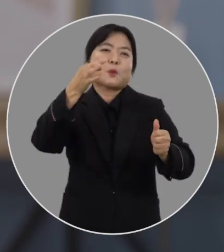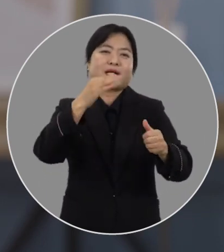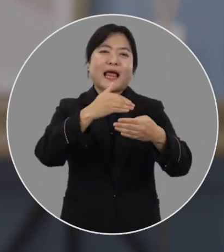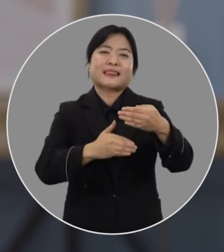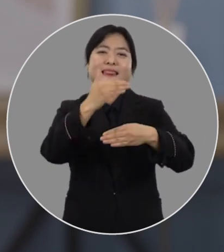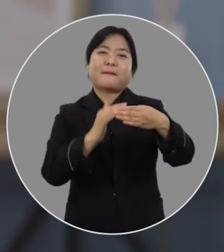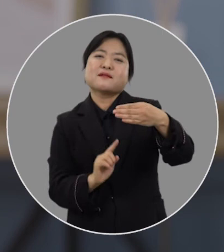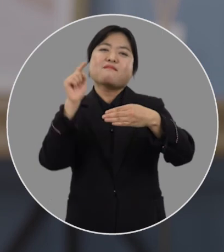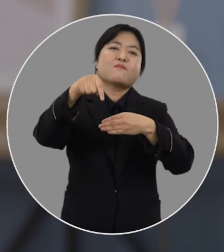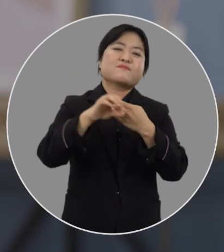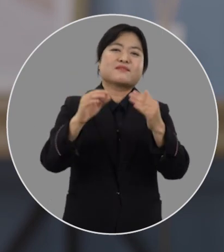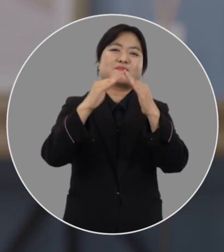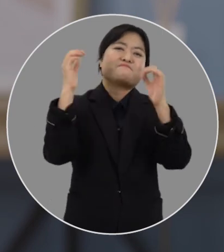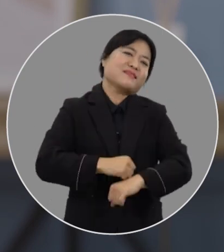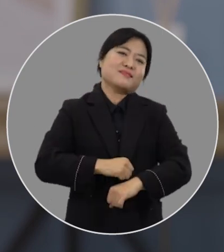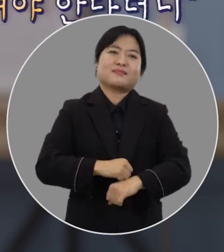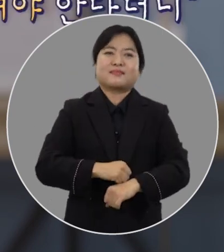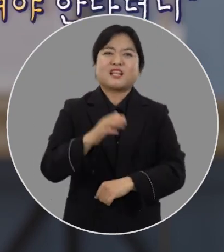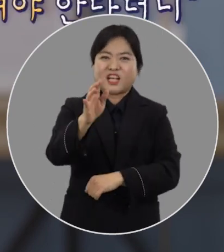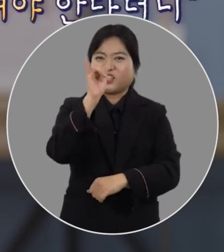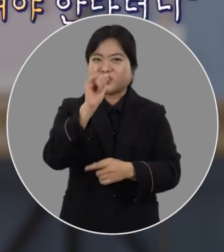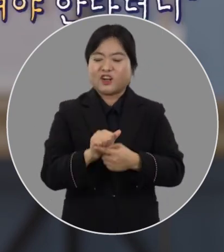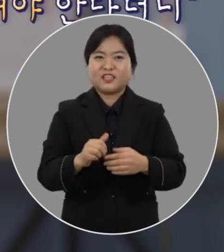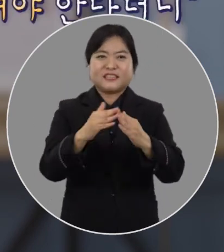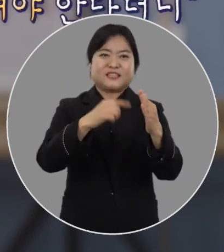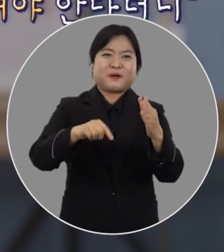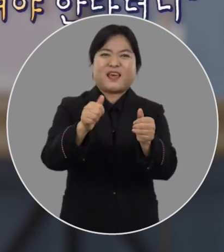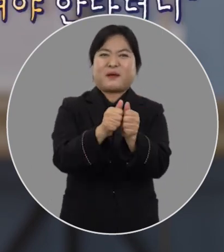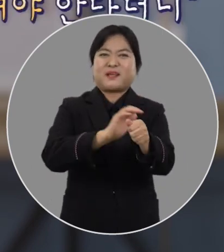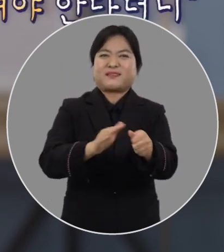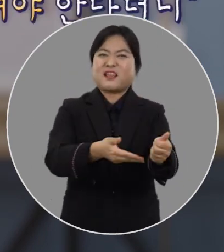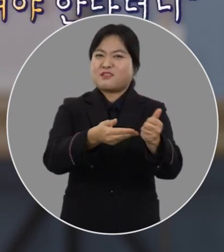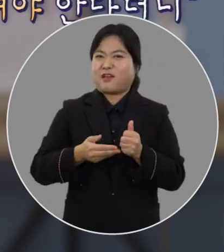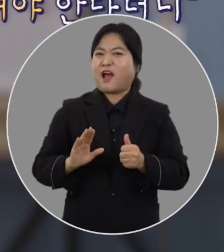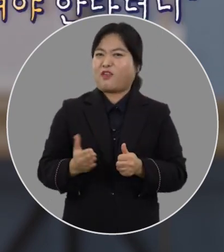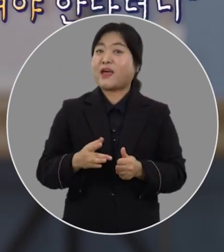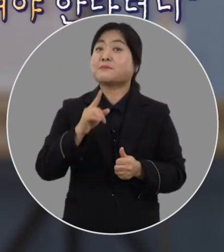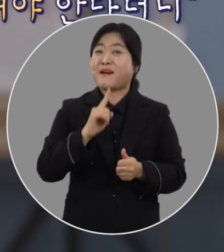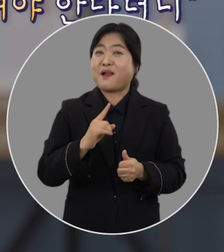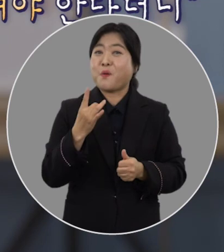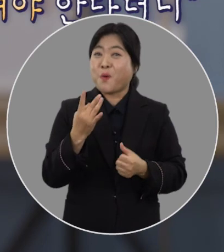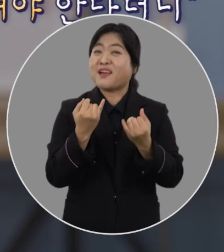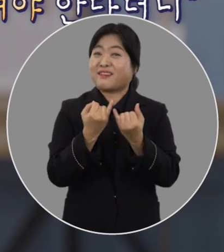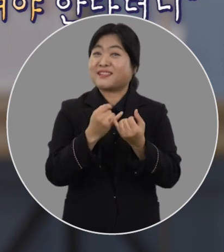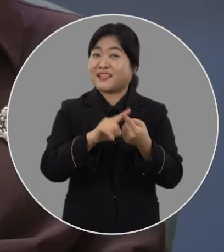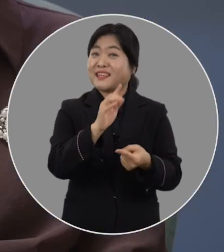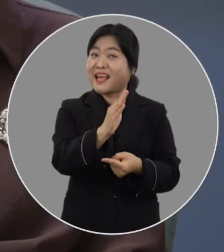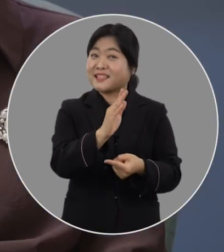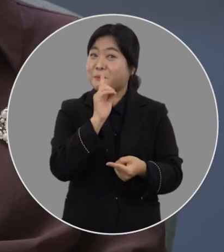담장을 넘으면 패가 망신한다는 얘기가 있어. 집안에 남자를 잘 들여야 한다더니 와 같은 발언을